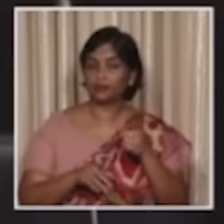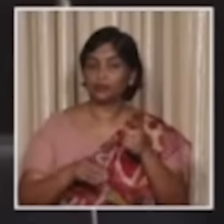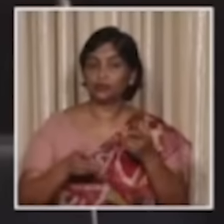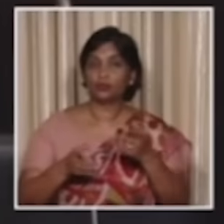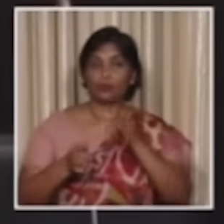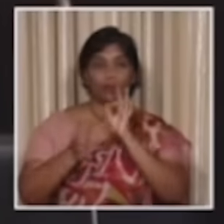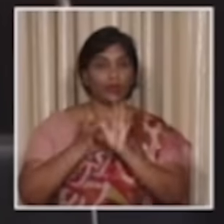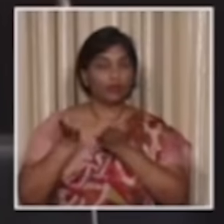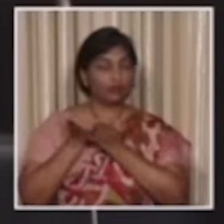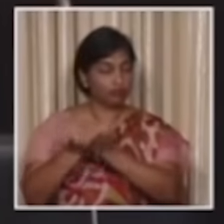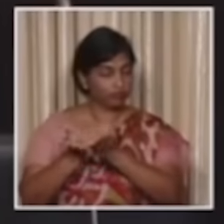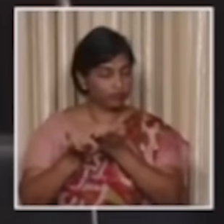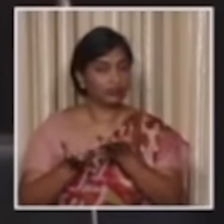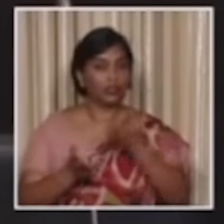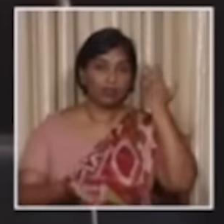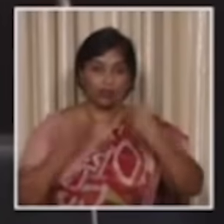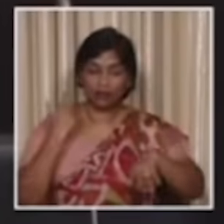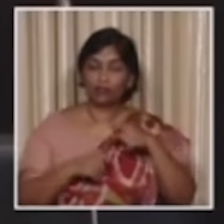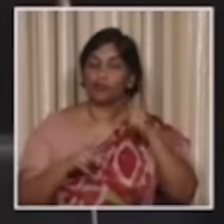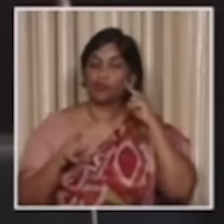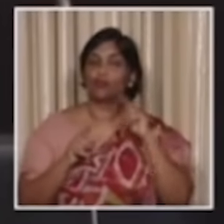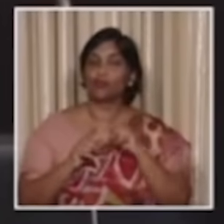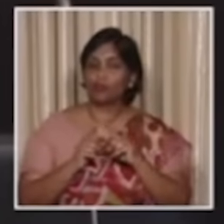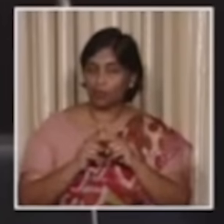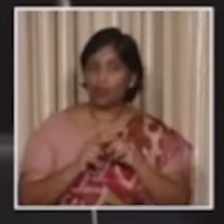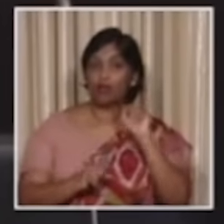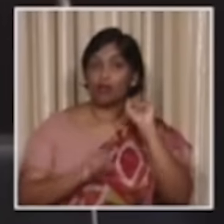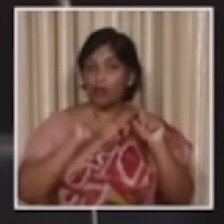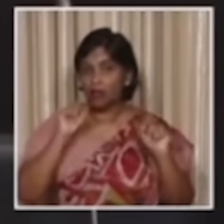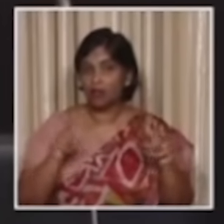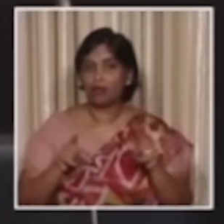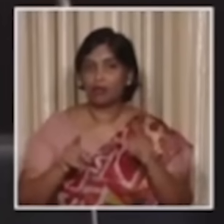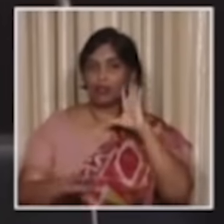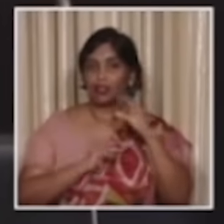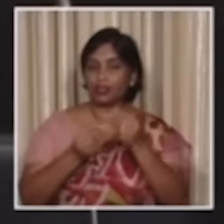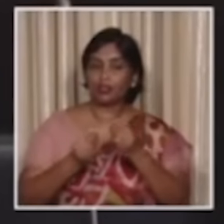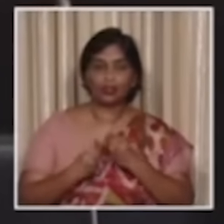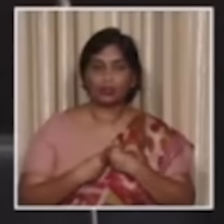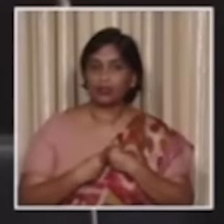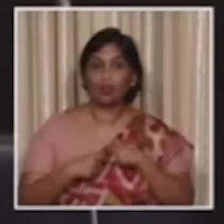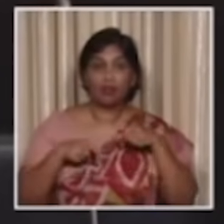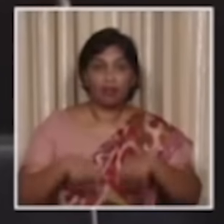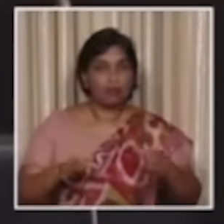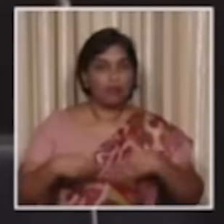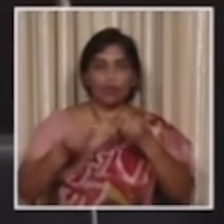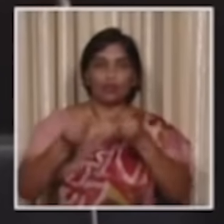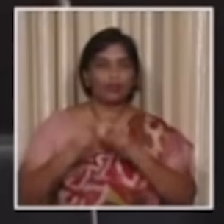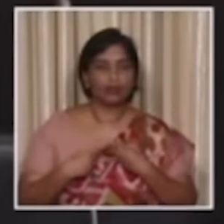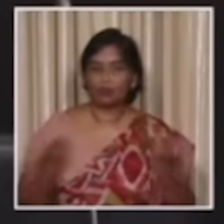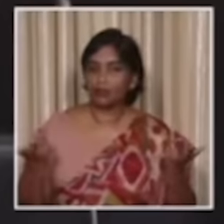ආදාහනය කරපු මලසිරුරු පිළිබඳව නම් ගම් ඇතුව විස්තර ඉල්ලුවාම ඔබතුමා තාම මට ලබා දීලා